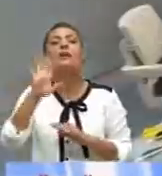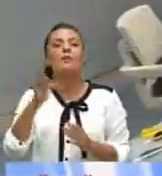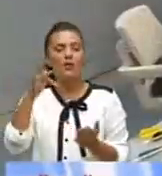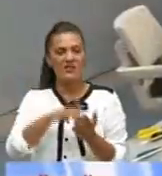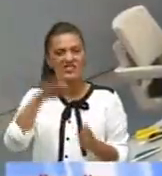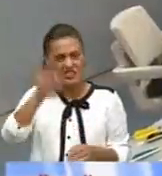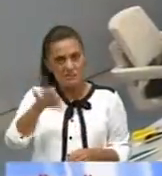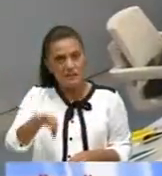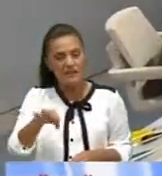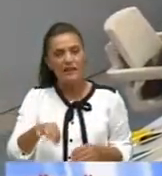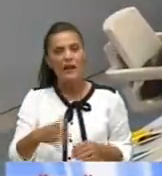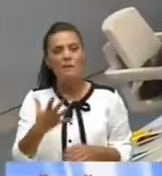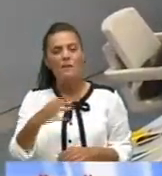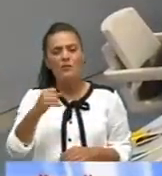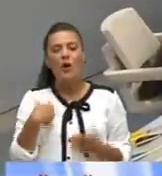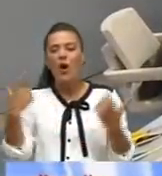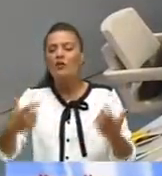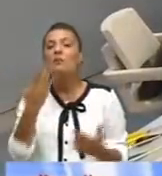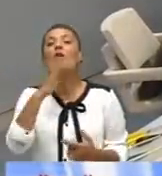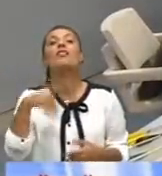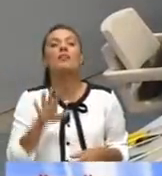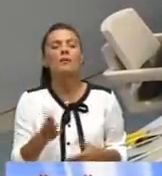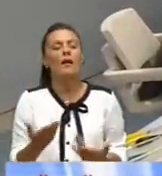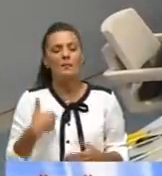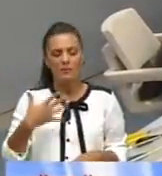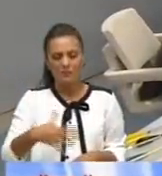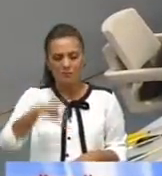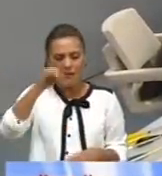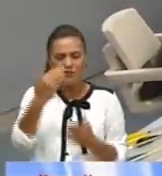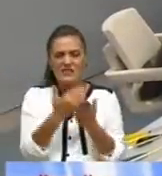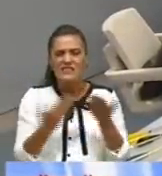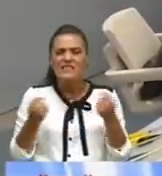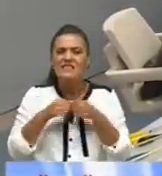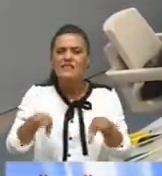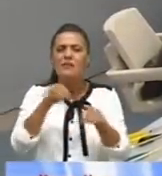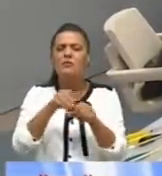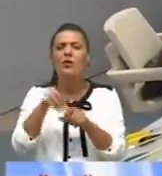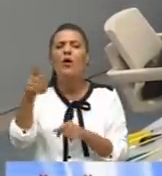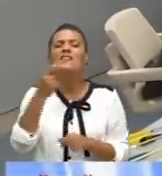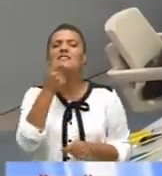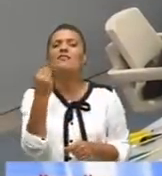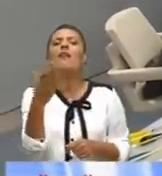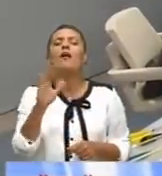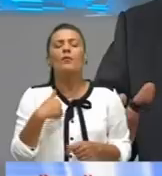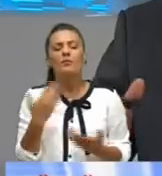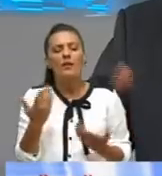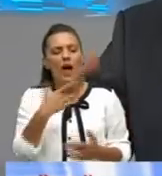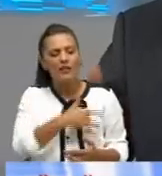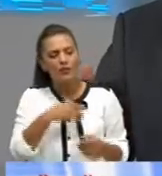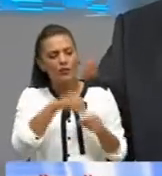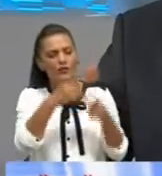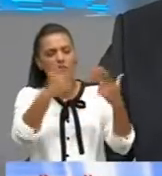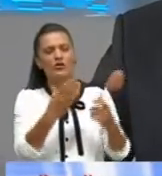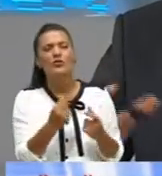ortaya. Şu andaki mevcut sistem... Çünkü ortam yok değil mi? Yani mevcut sistem ona müsaade etmiyor. Adeta Anadolu'da çok